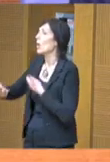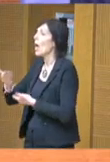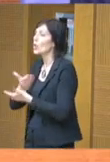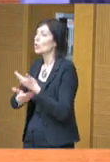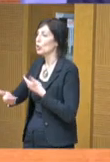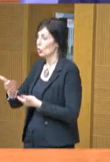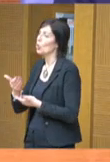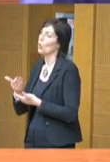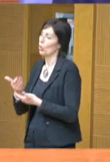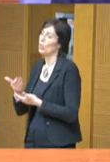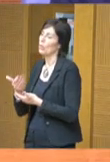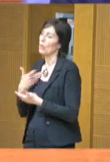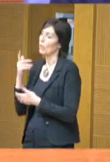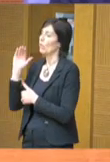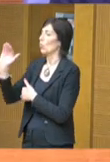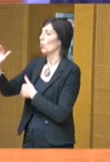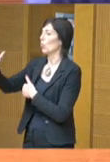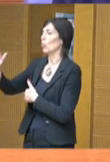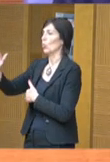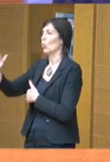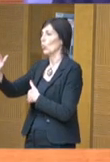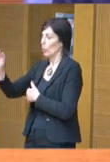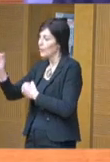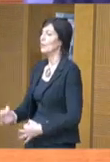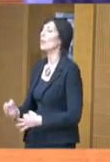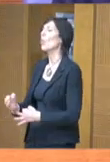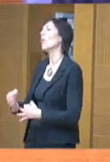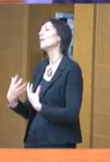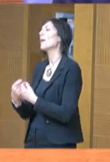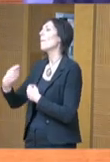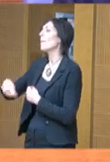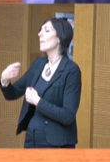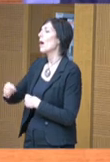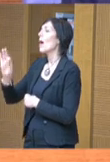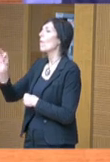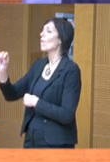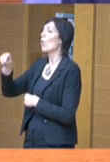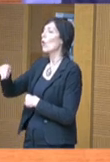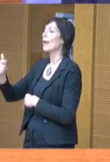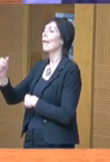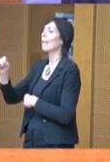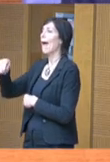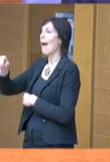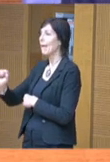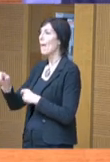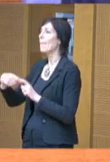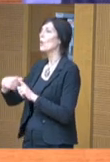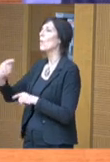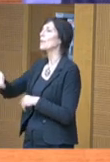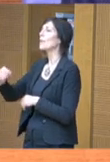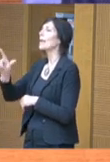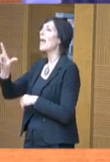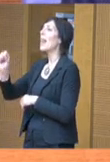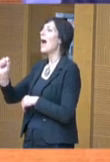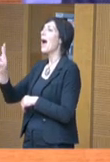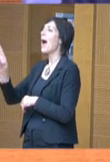anche in futuro proprio con il Presidente Fontana e con il Presidente La Russa, perché